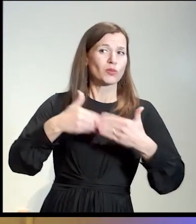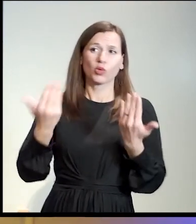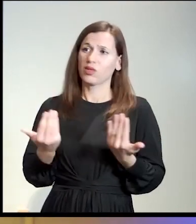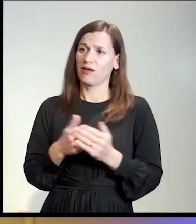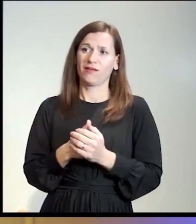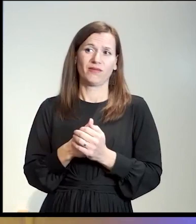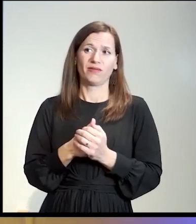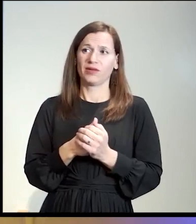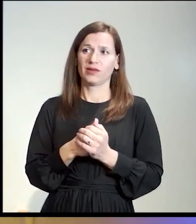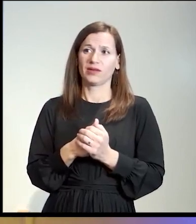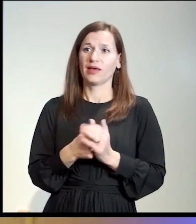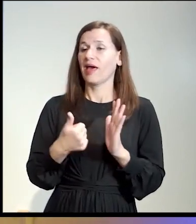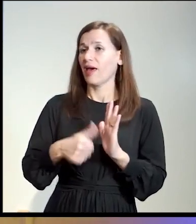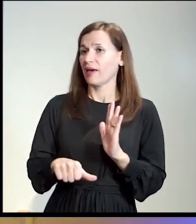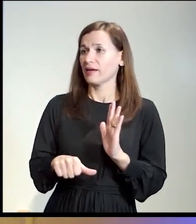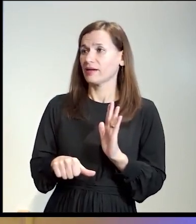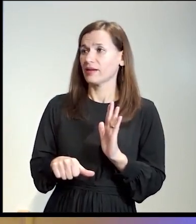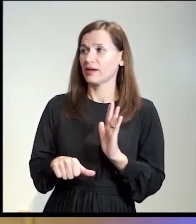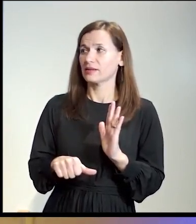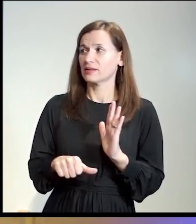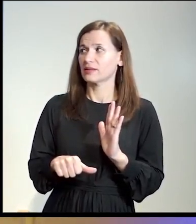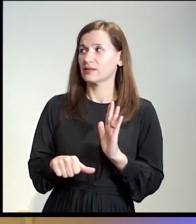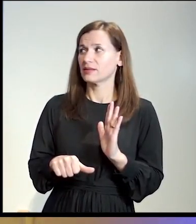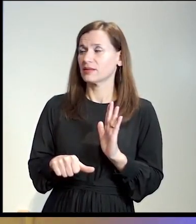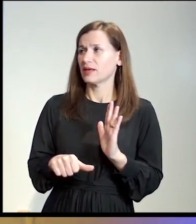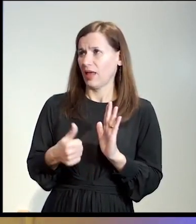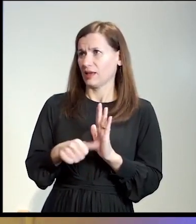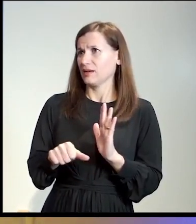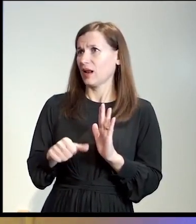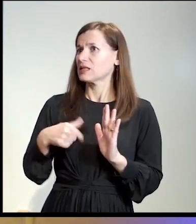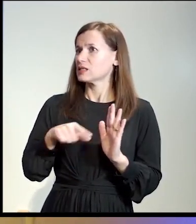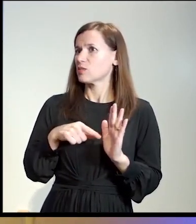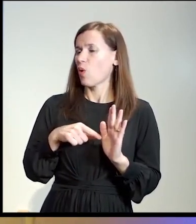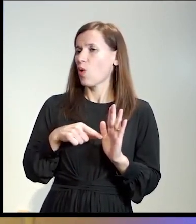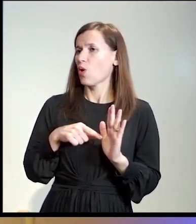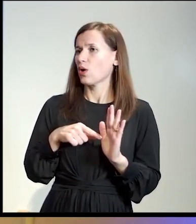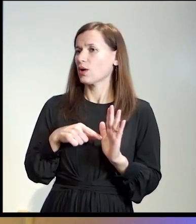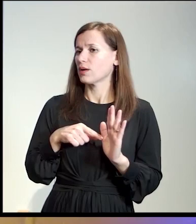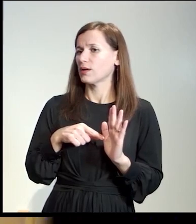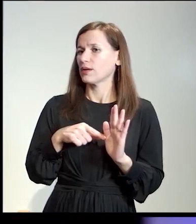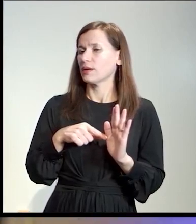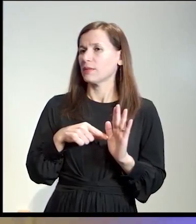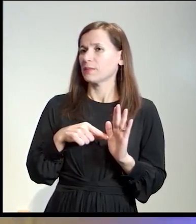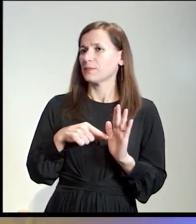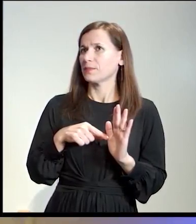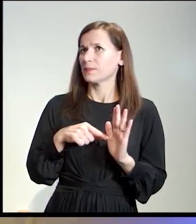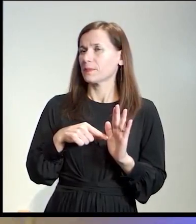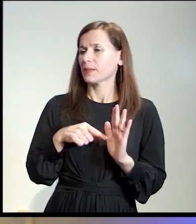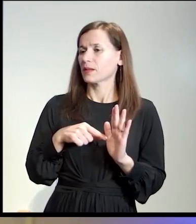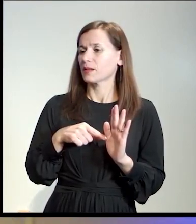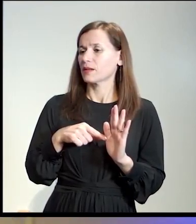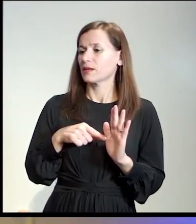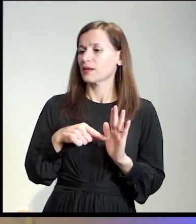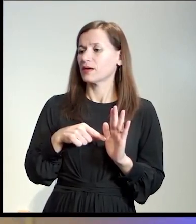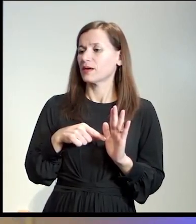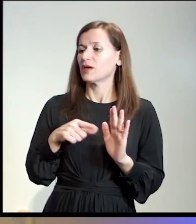smo, kot je kolega opozoril na začetku leta in je še vedno baje čas zavoščila,